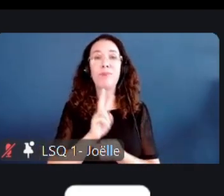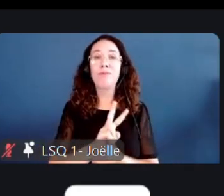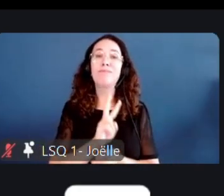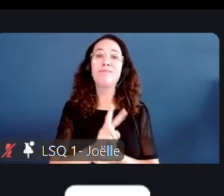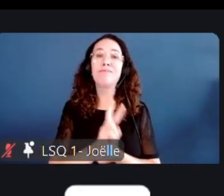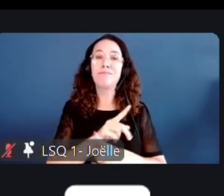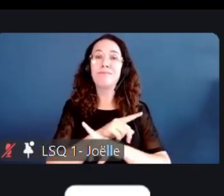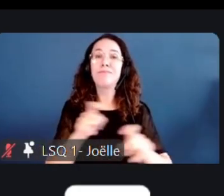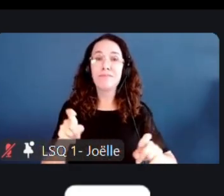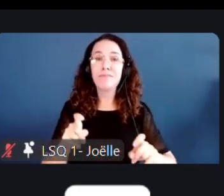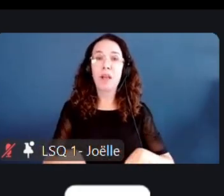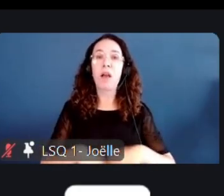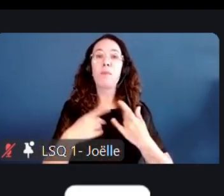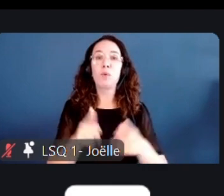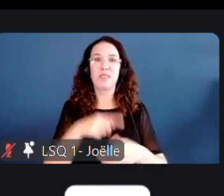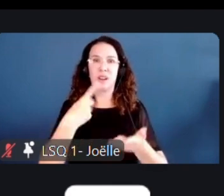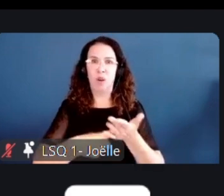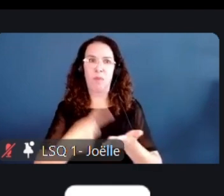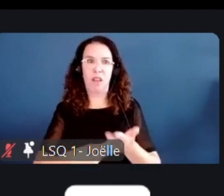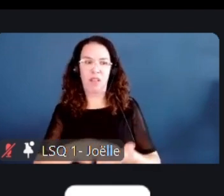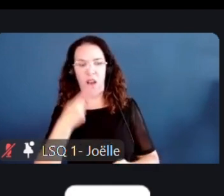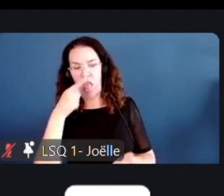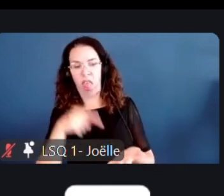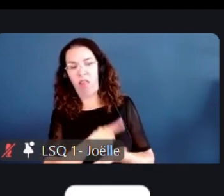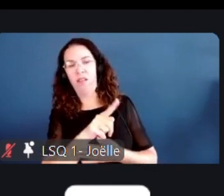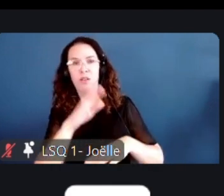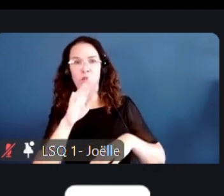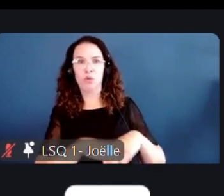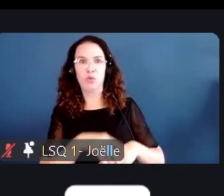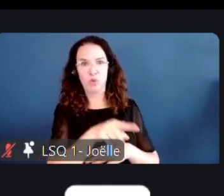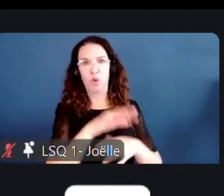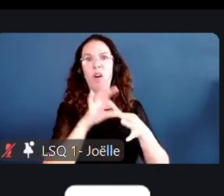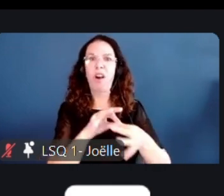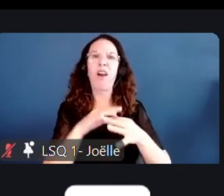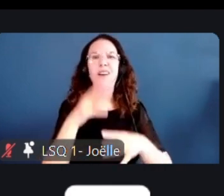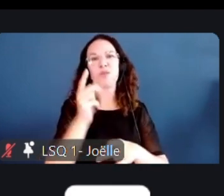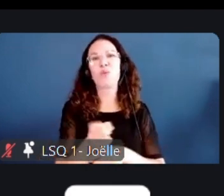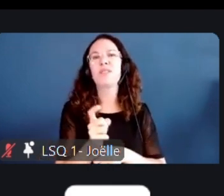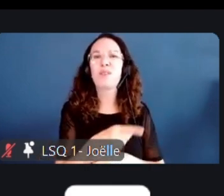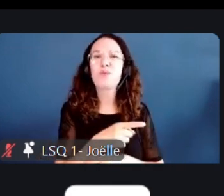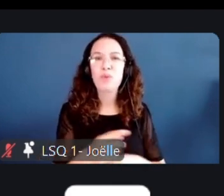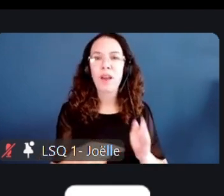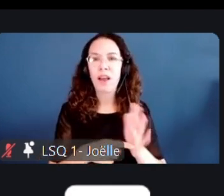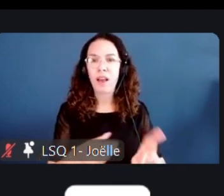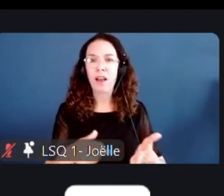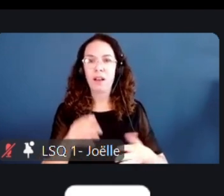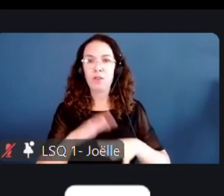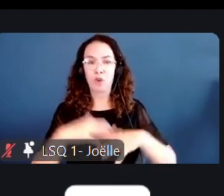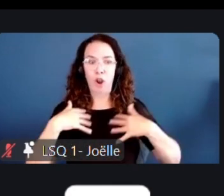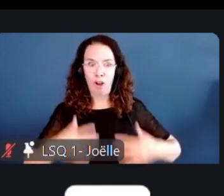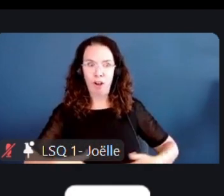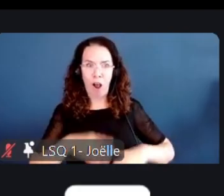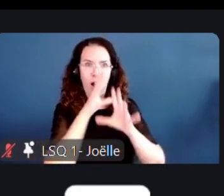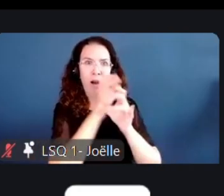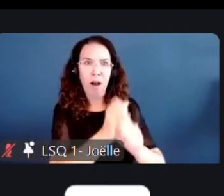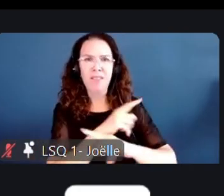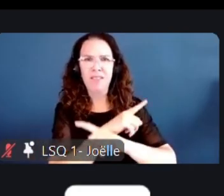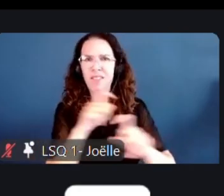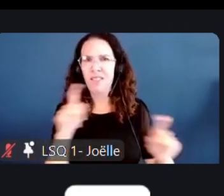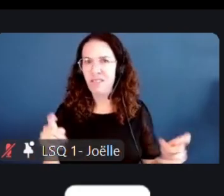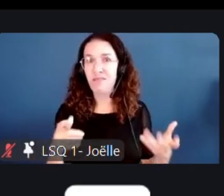mais peuvent aussi faire des commentaires inappropriés par rapport aux relations sexuelles, l'attrait et le corps des personnes